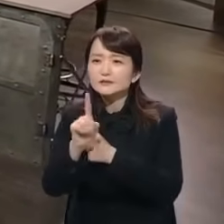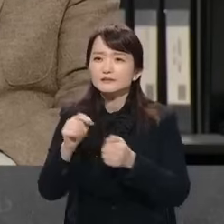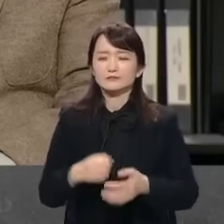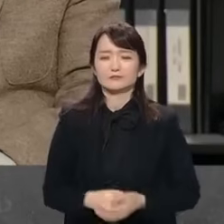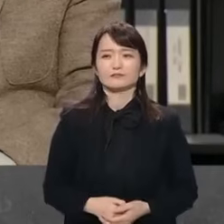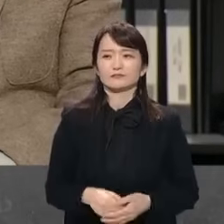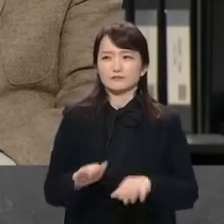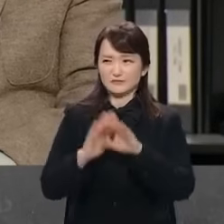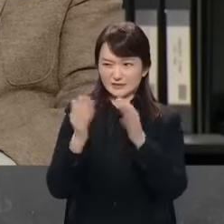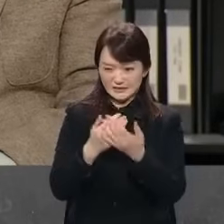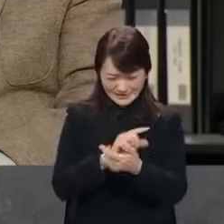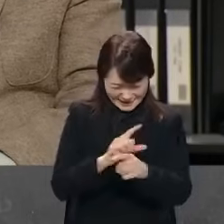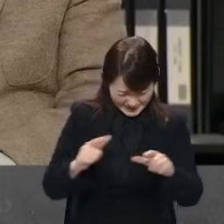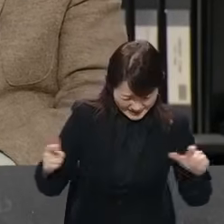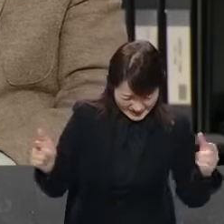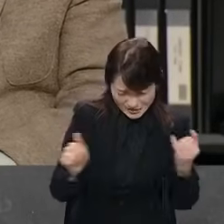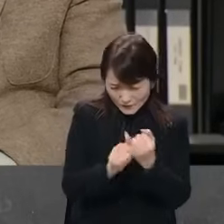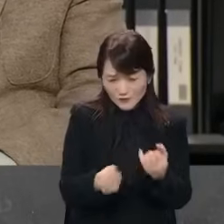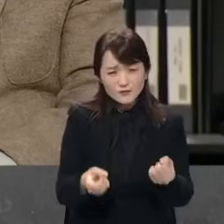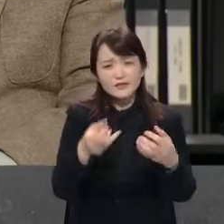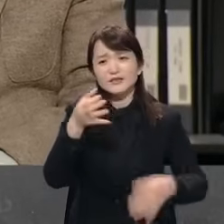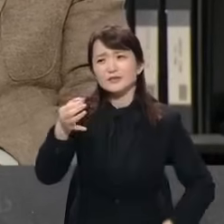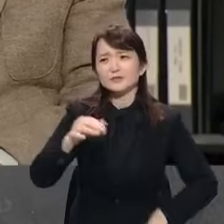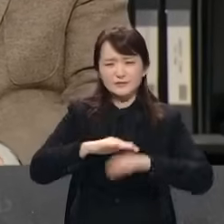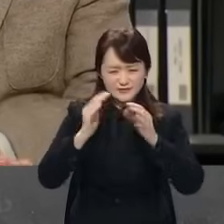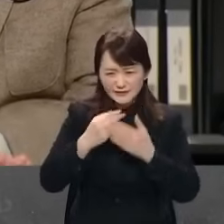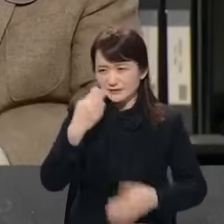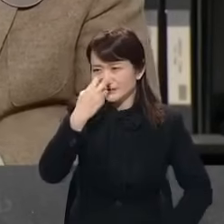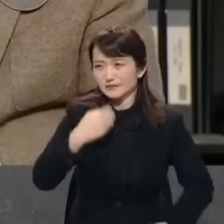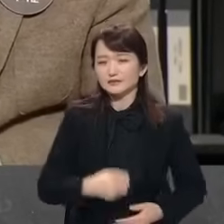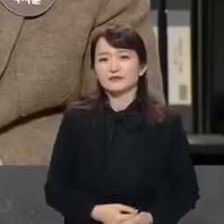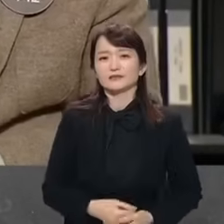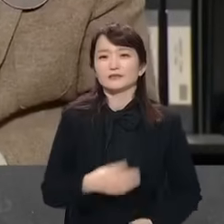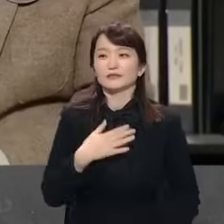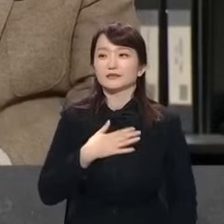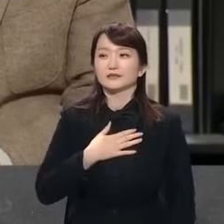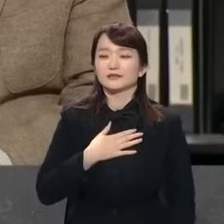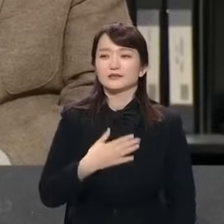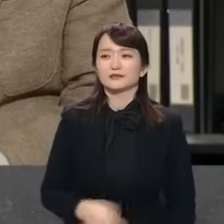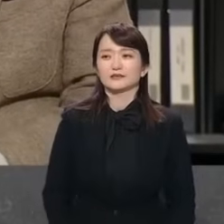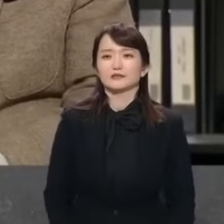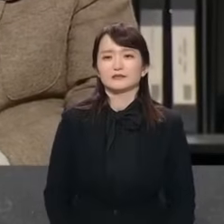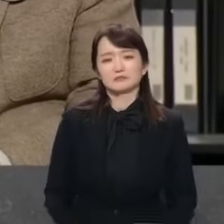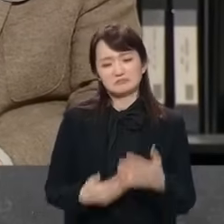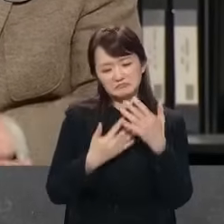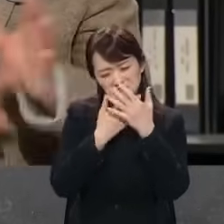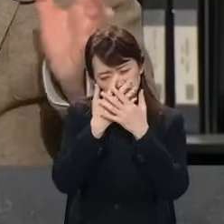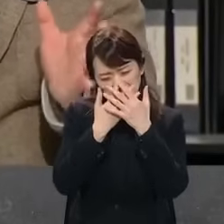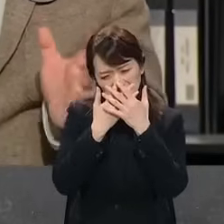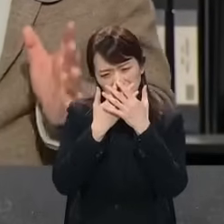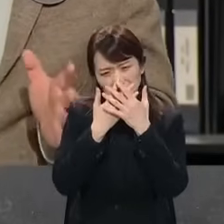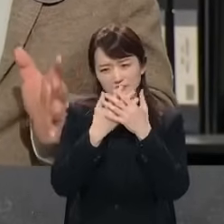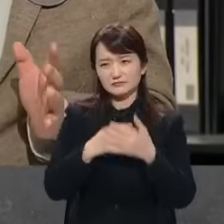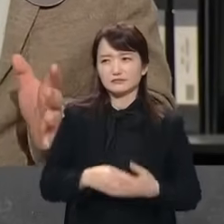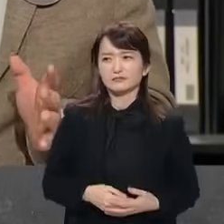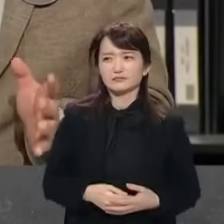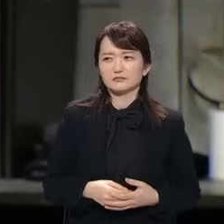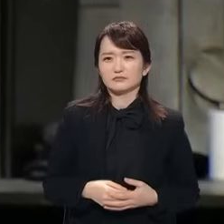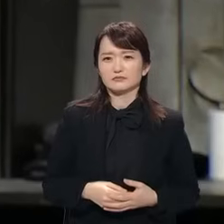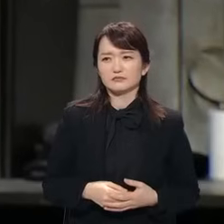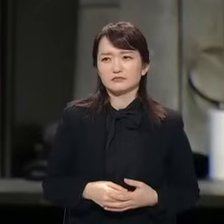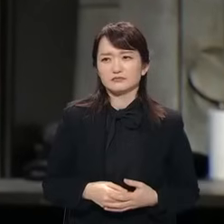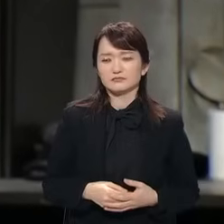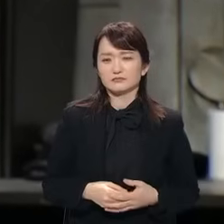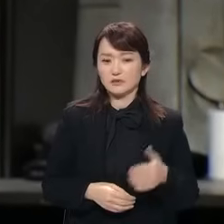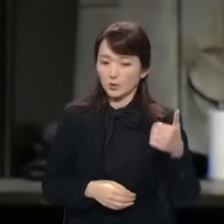온갖 경조사를 다 챙기세요 저는 사실은 애매하면 뭐 본인 금액 있을 거예요